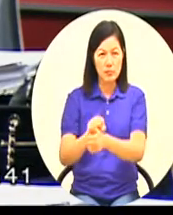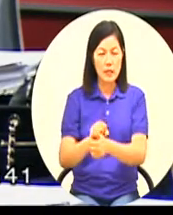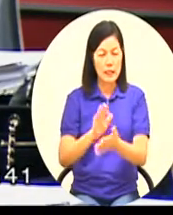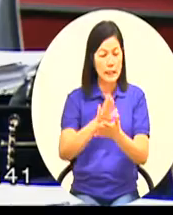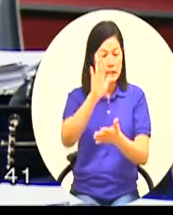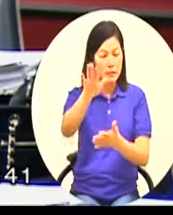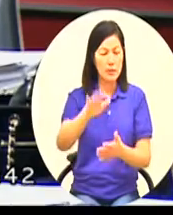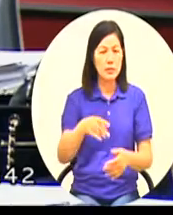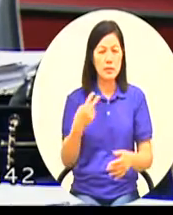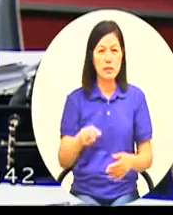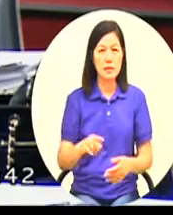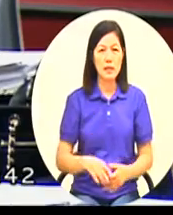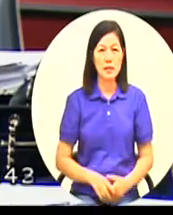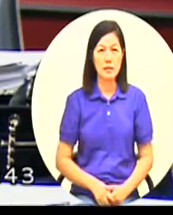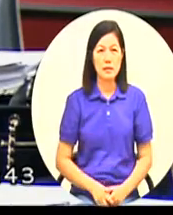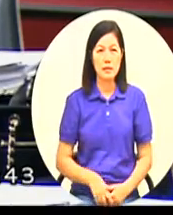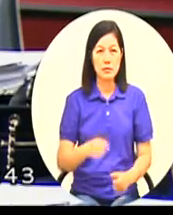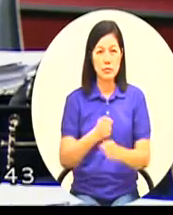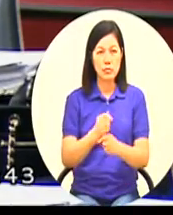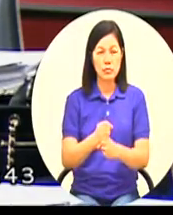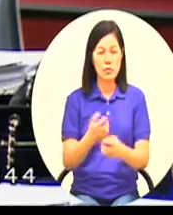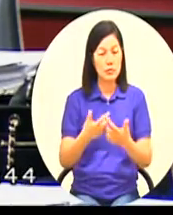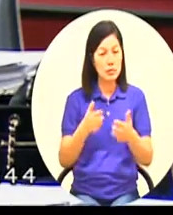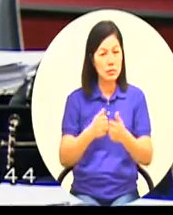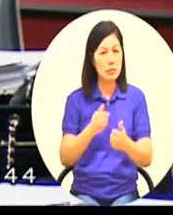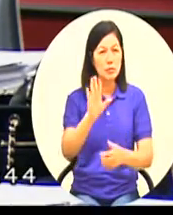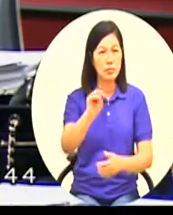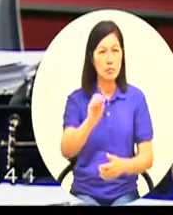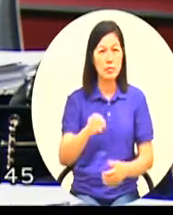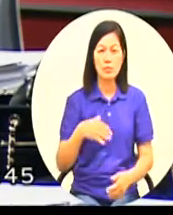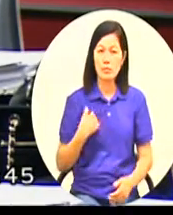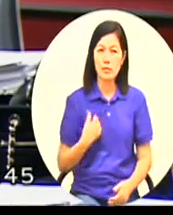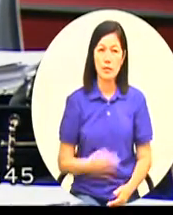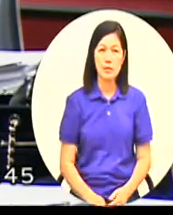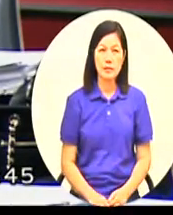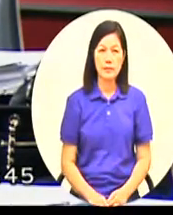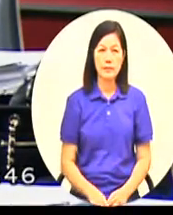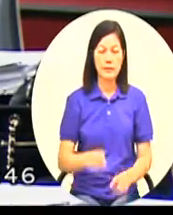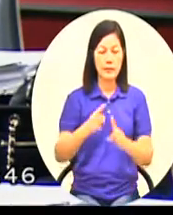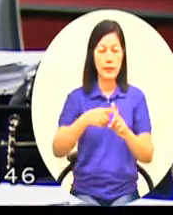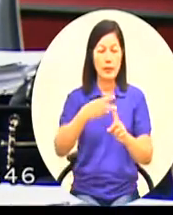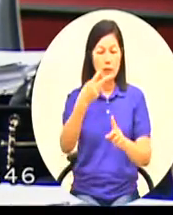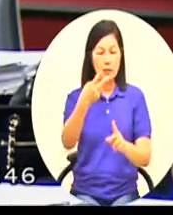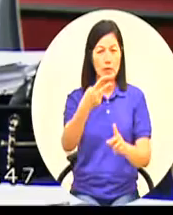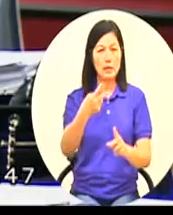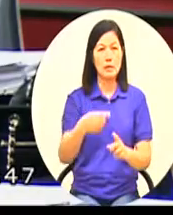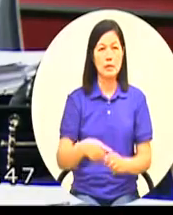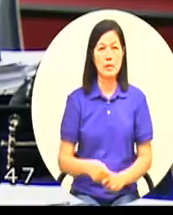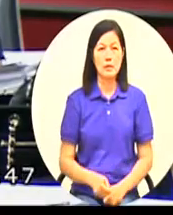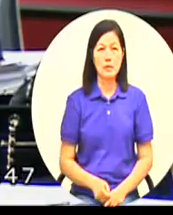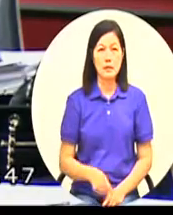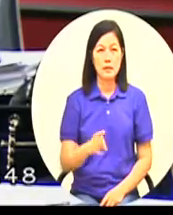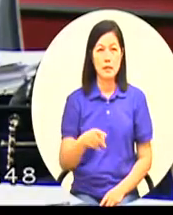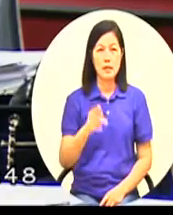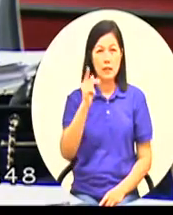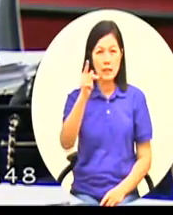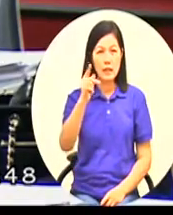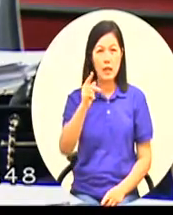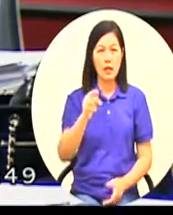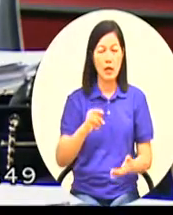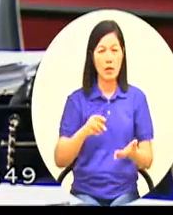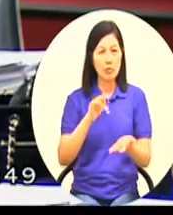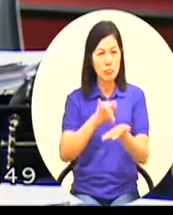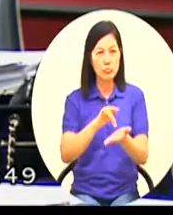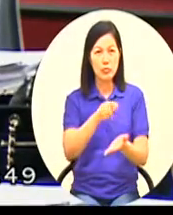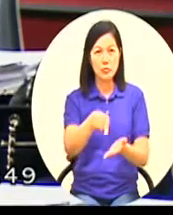去做这样的一件事情啊。二级毒品，因为 K 这个东西，我们一直没有